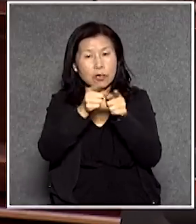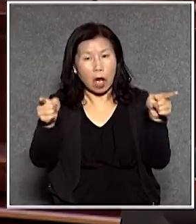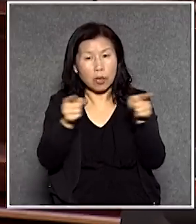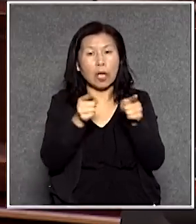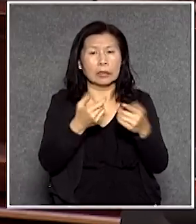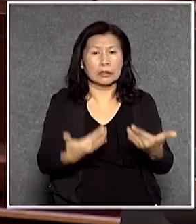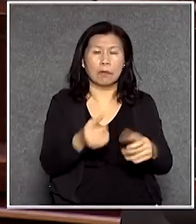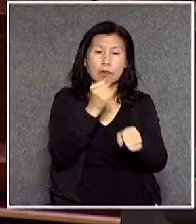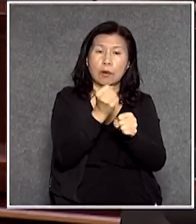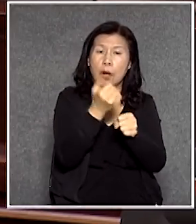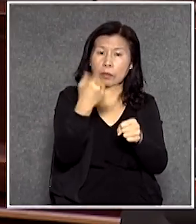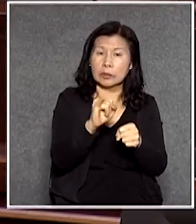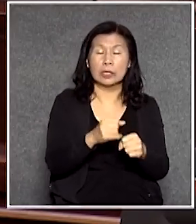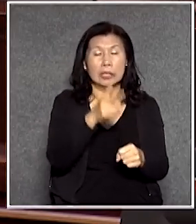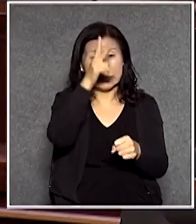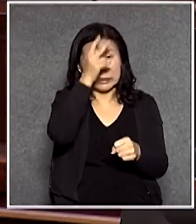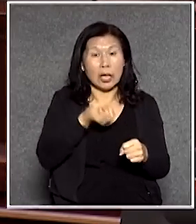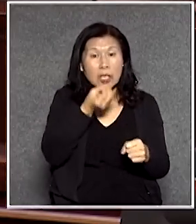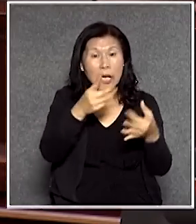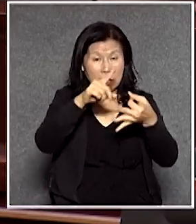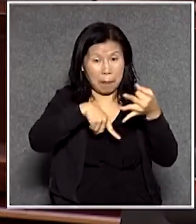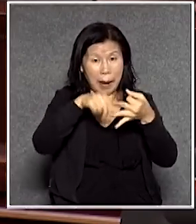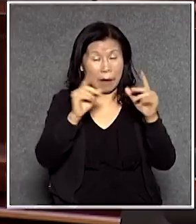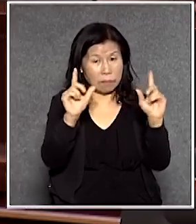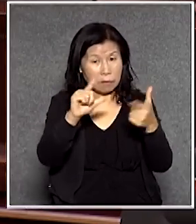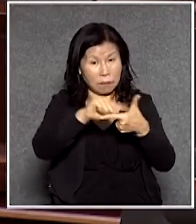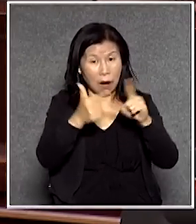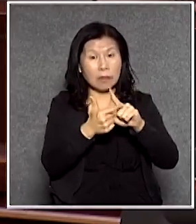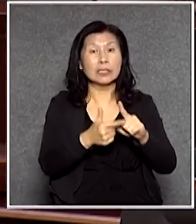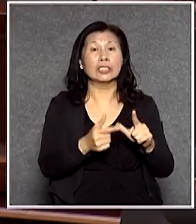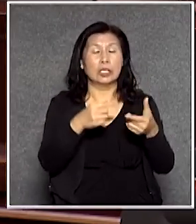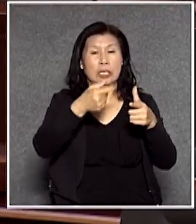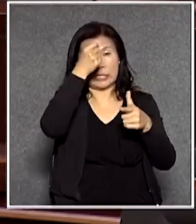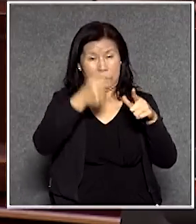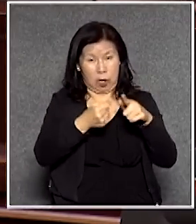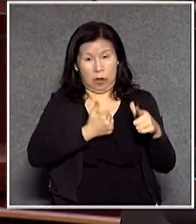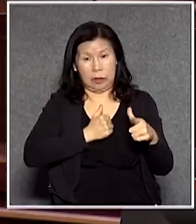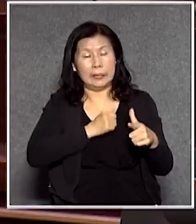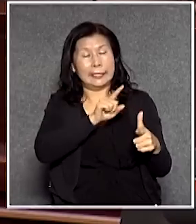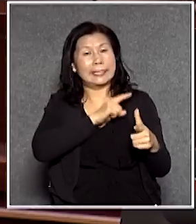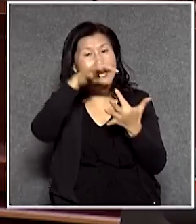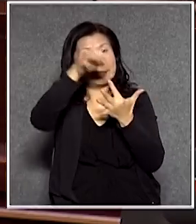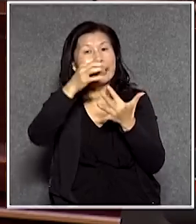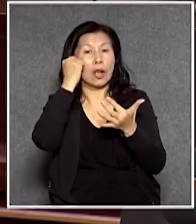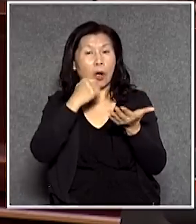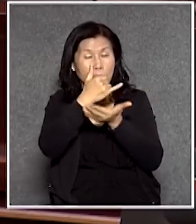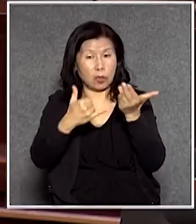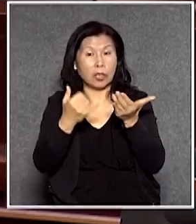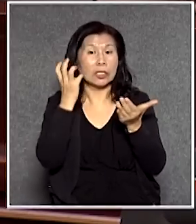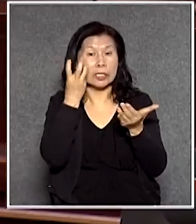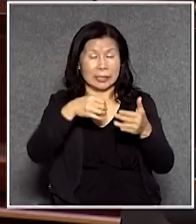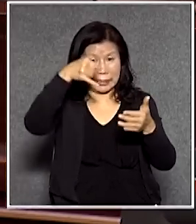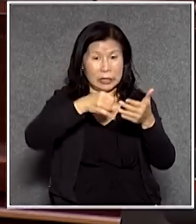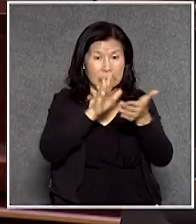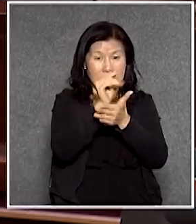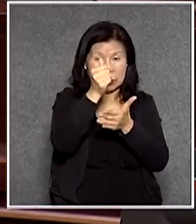不到呢？如果政府今日提出的方案可以讓所有公務員、紀律部隊自行選擇是否延長退休年齡，未來10-20年